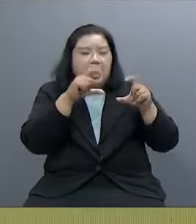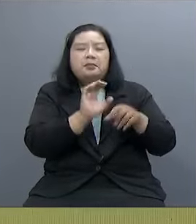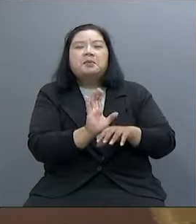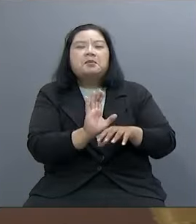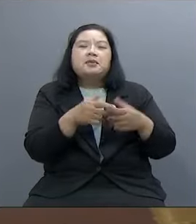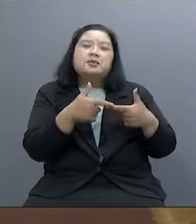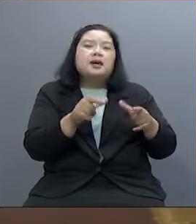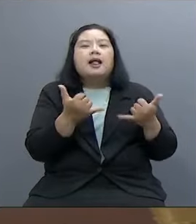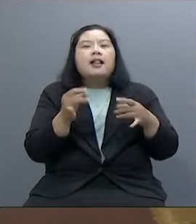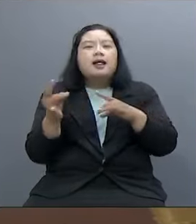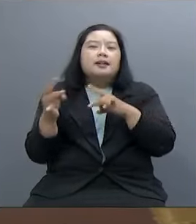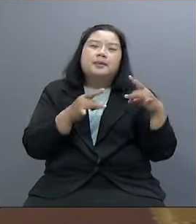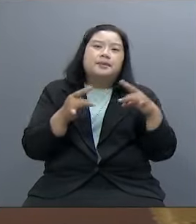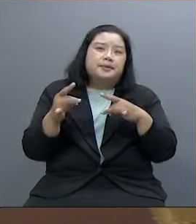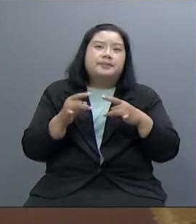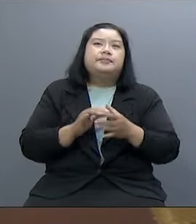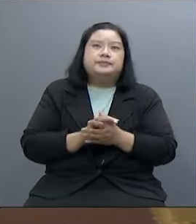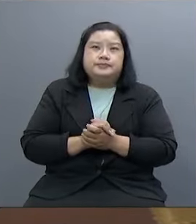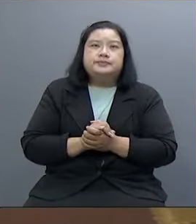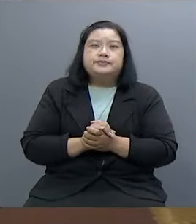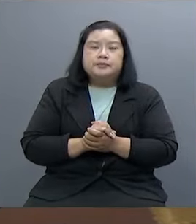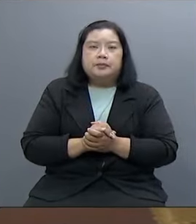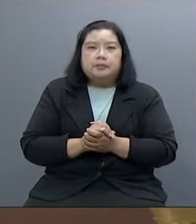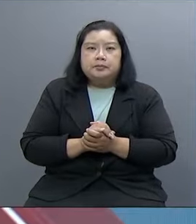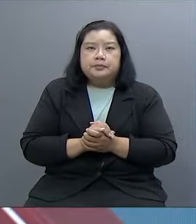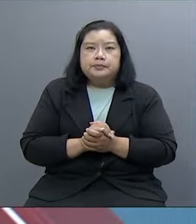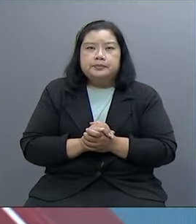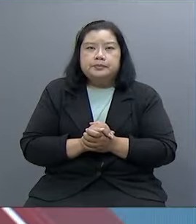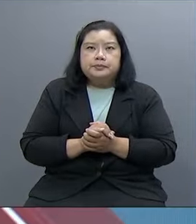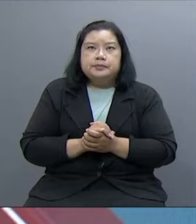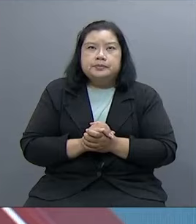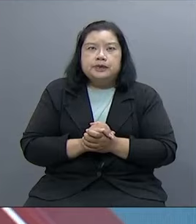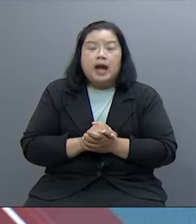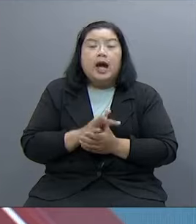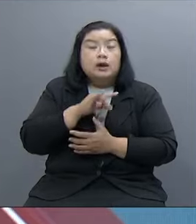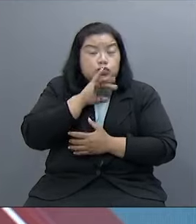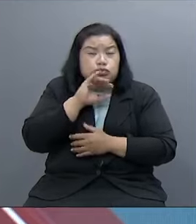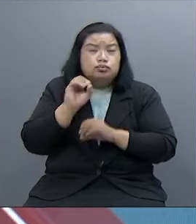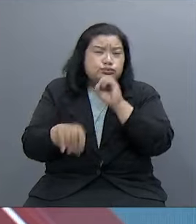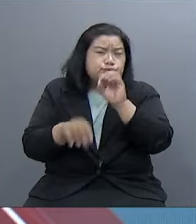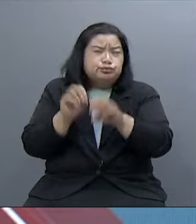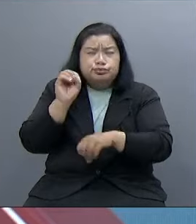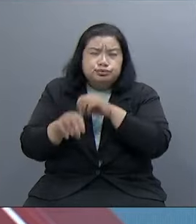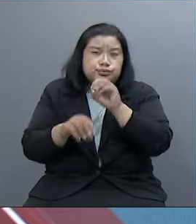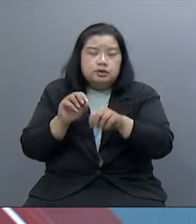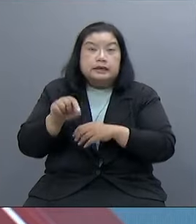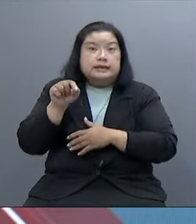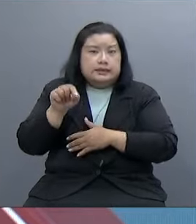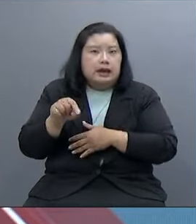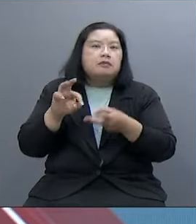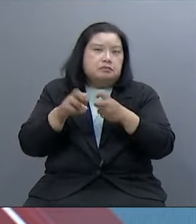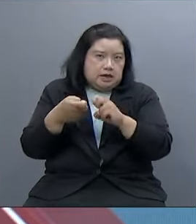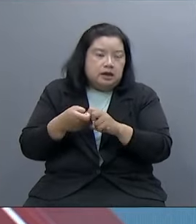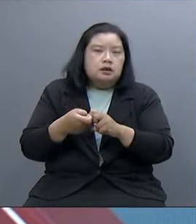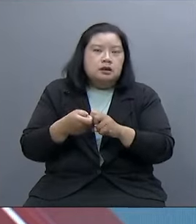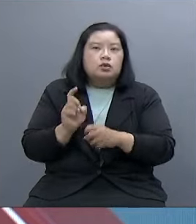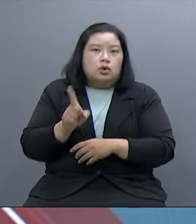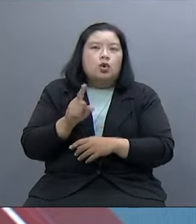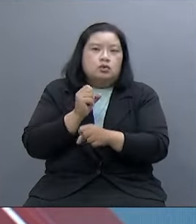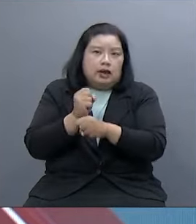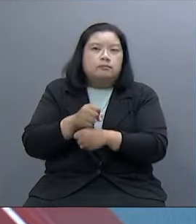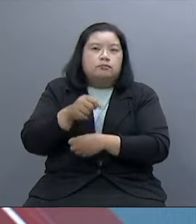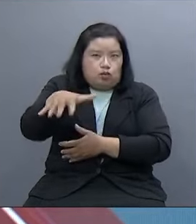นี ้ไม่ตื่นทั้งคู่อย่างงี้ไม่ใช ่นะคะก็จะเห็นว่าอายดังเรื่องขยะเป็นอีก1เรื่องนะคะที่การบริหารจัดการแล้วก็เรื่องที่เราทุกคนส